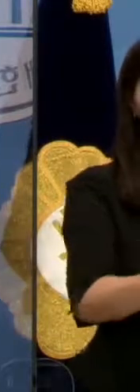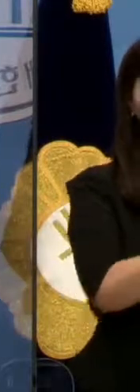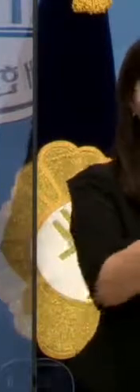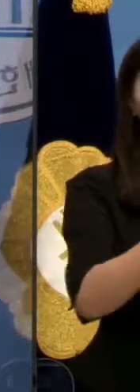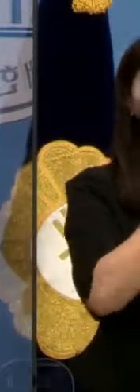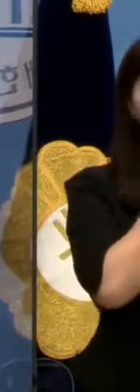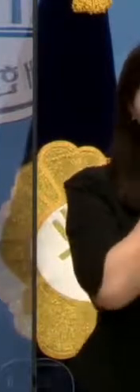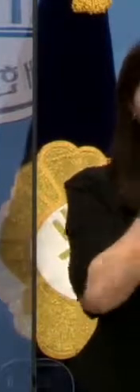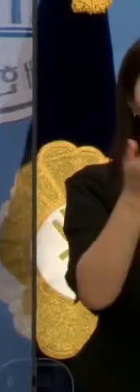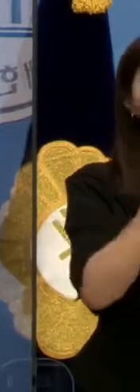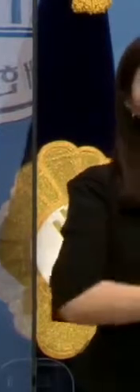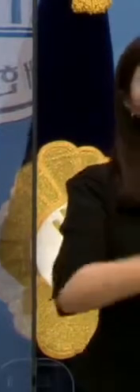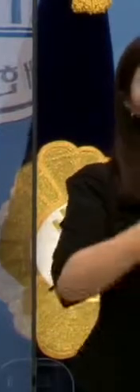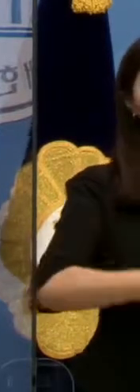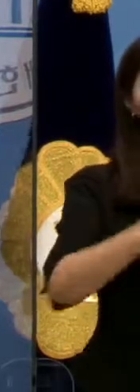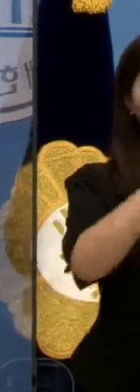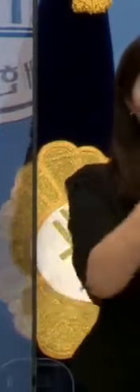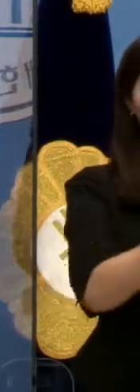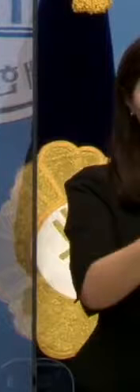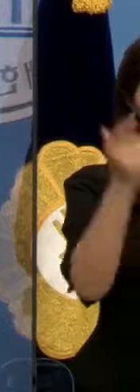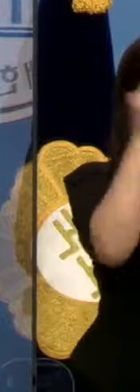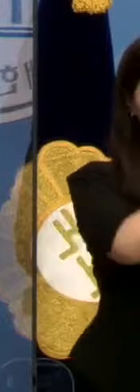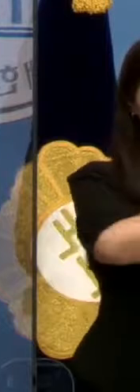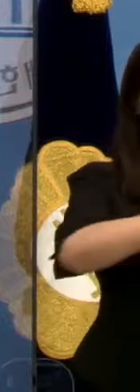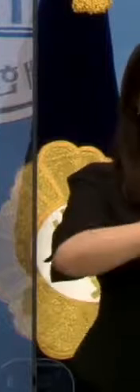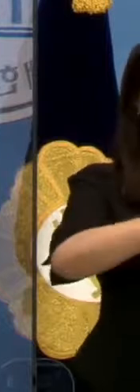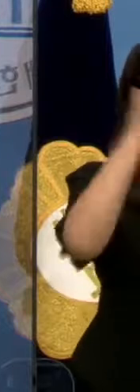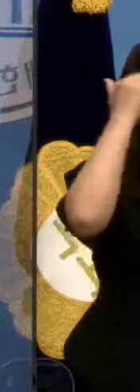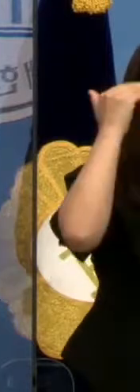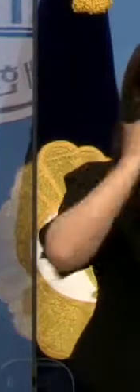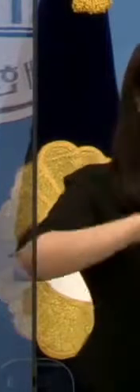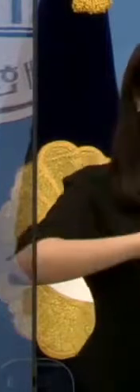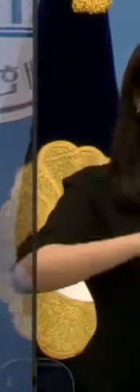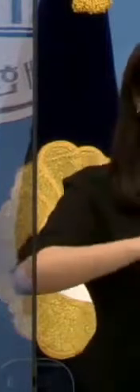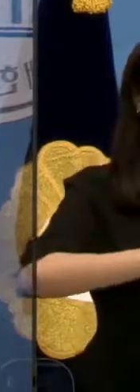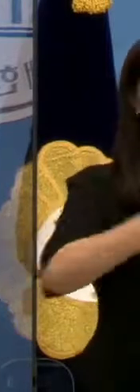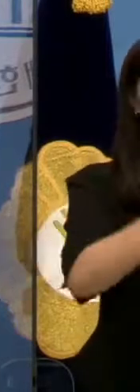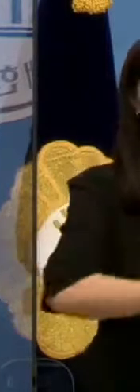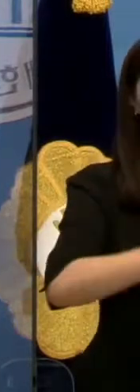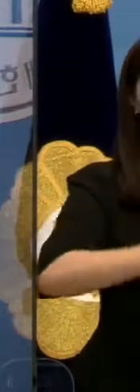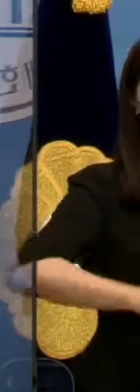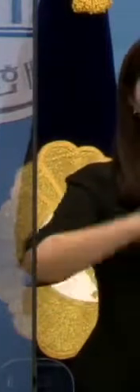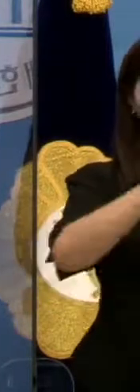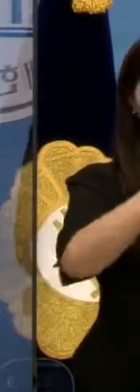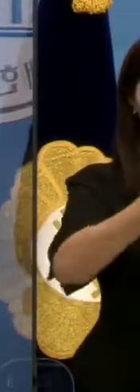공공주택을 공급하겠습니다. 우리나라 공공임대주택 비중을